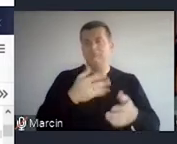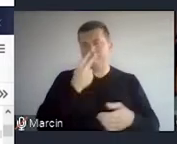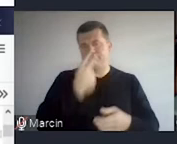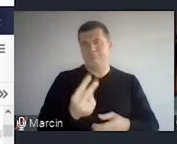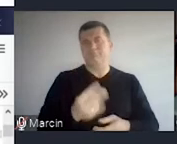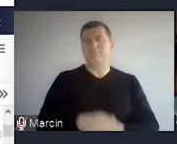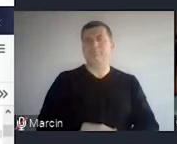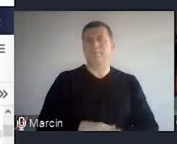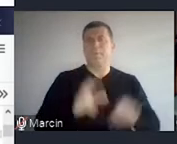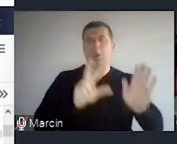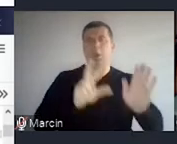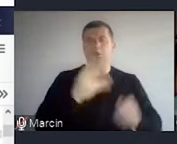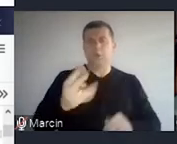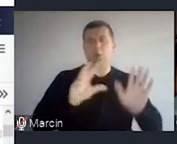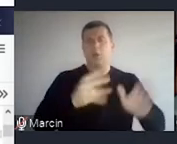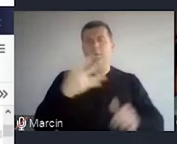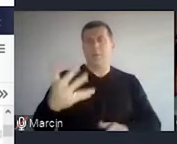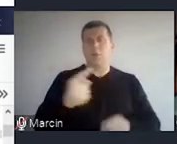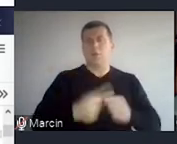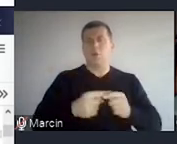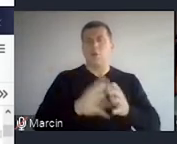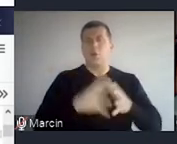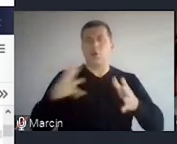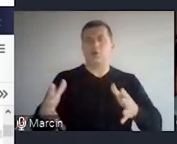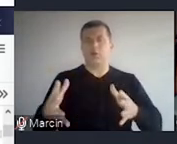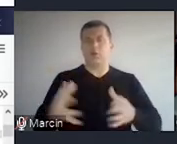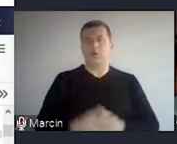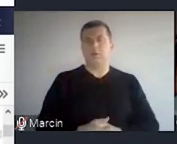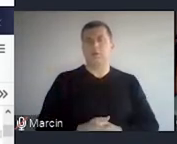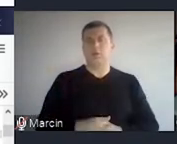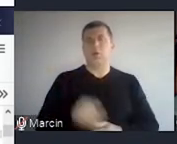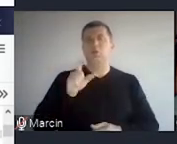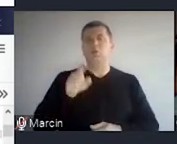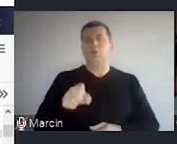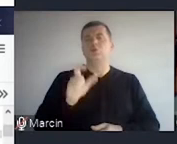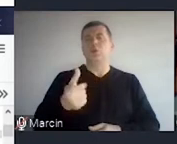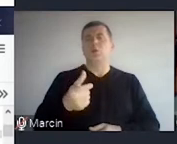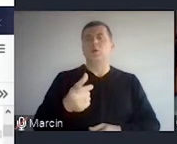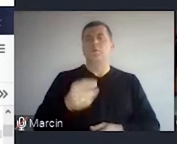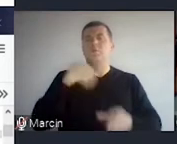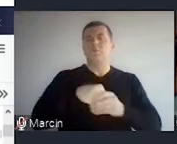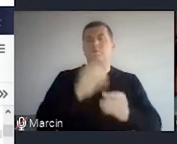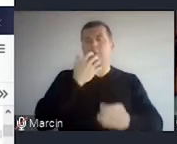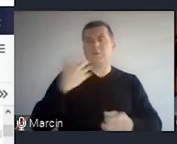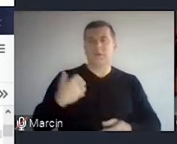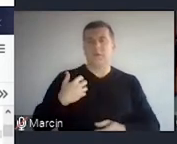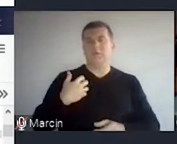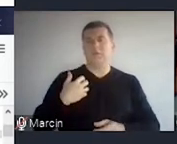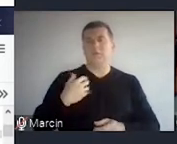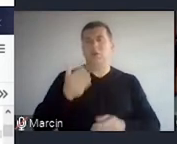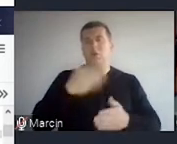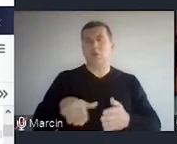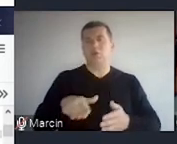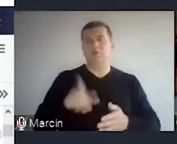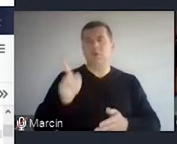ponieważ 8.4 i 8.5 niejako jest rozszerzeniem. Rozszerzeniem tego, co we wcześniejszym rozdziale